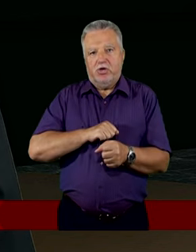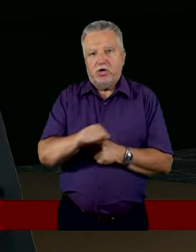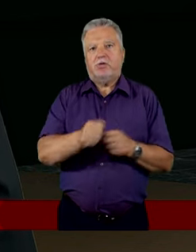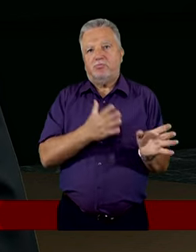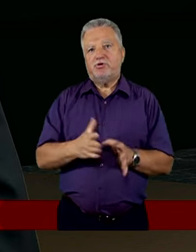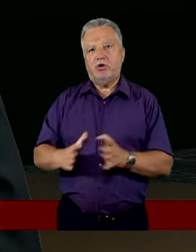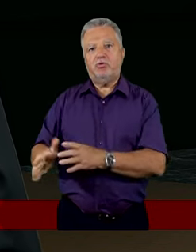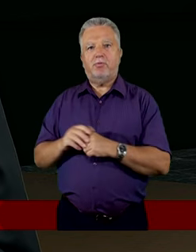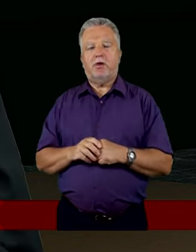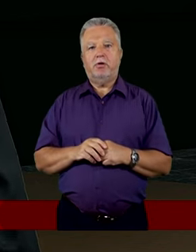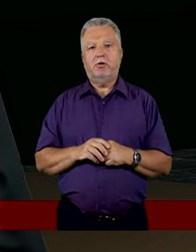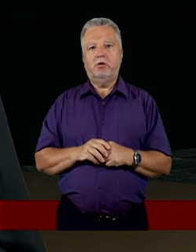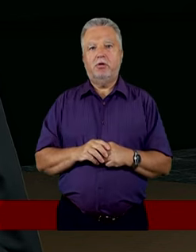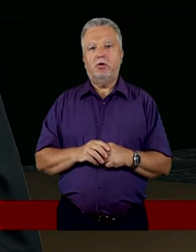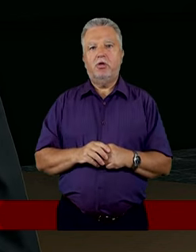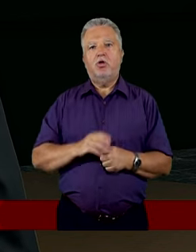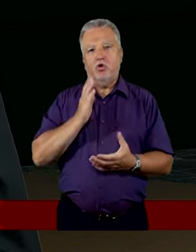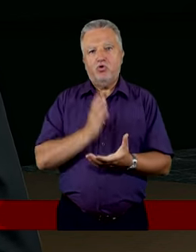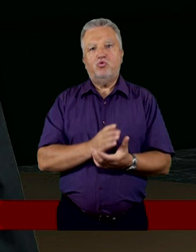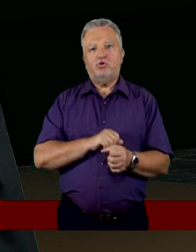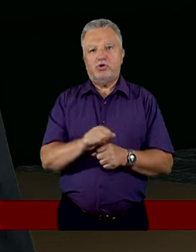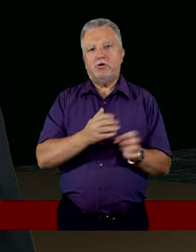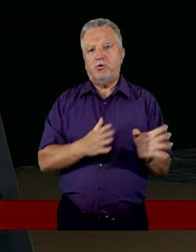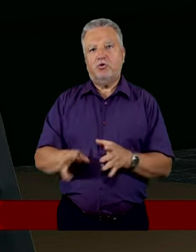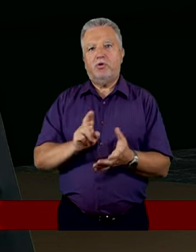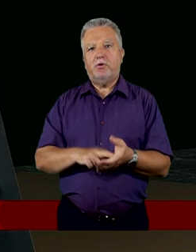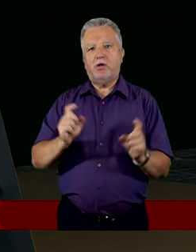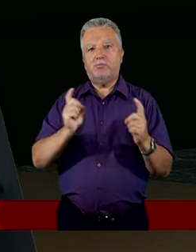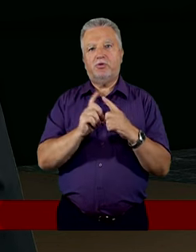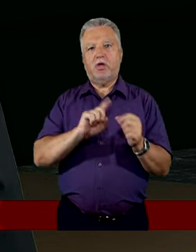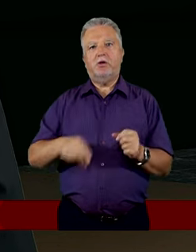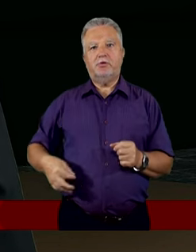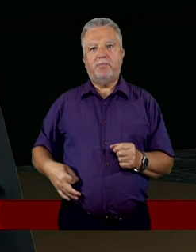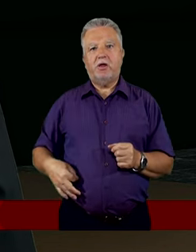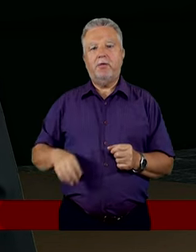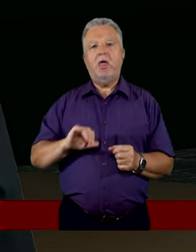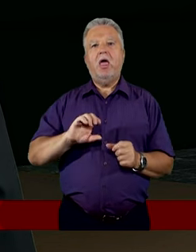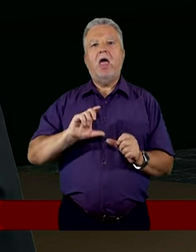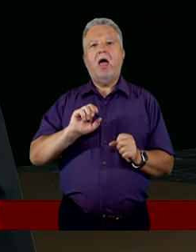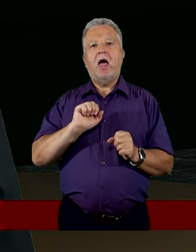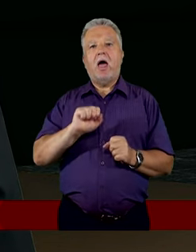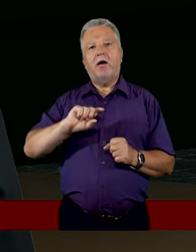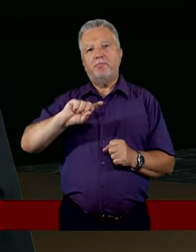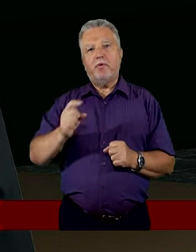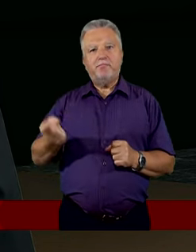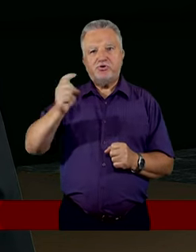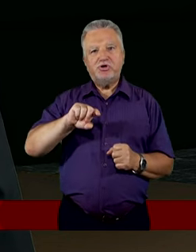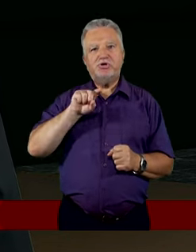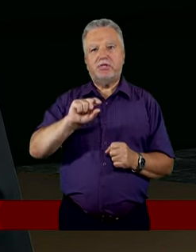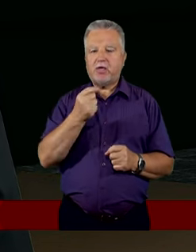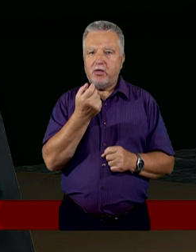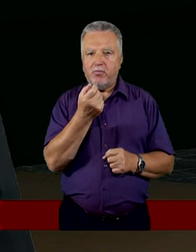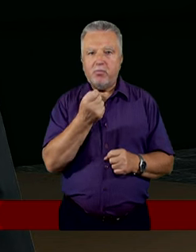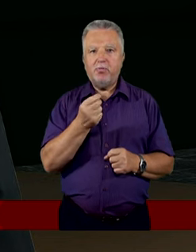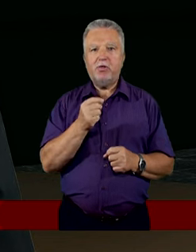przygotowani, czy robimy wszystko, już jesteśmy gotowi na spotkanie z Panem, a okazuje się, że przyjdzie taki moment bardzo trudny i o tych